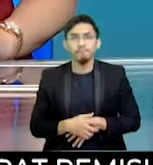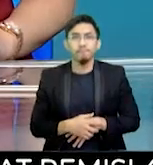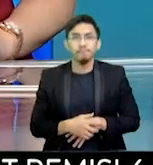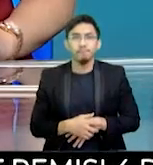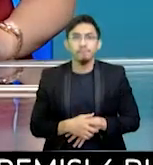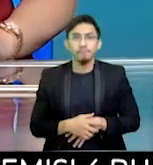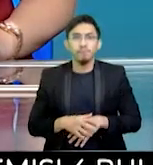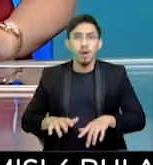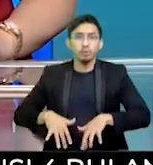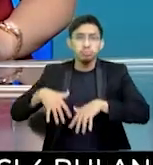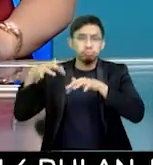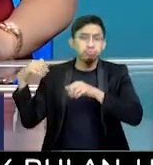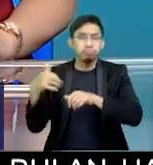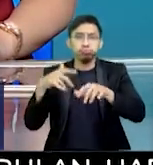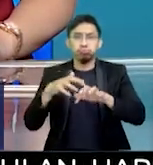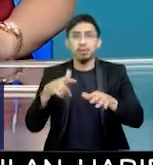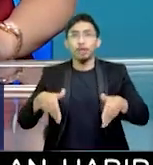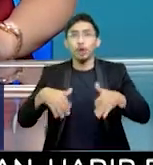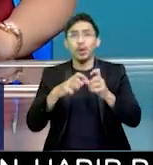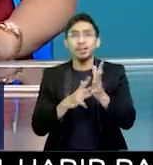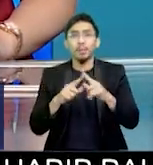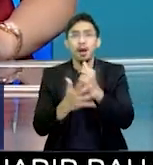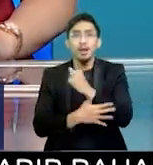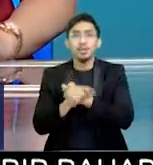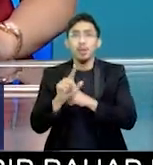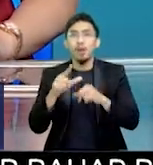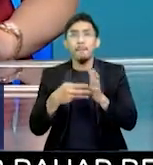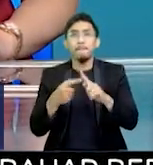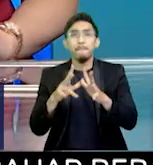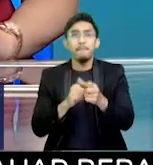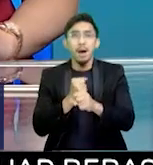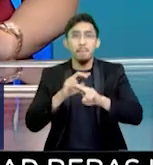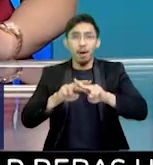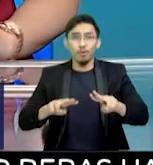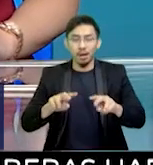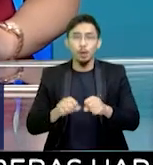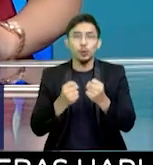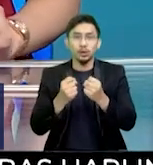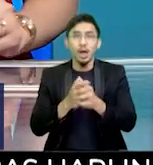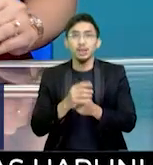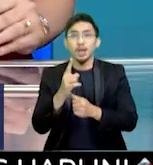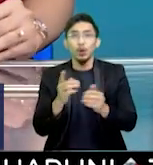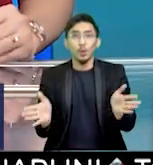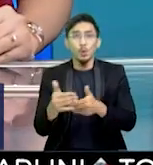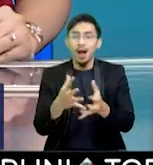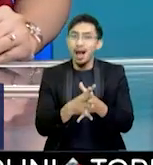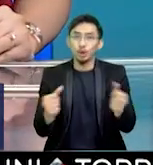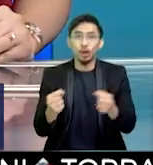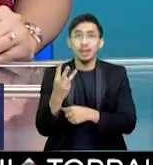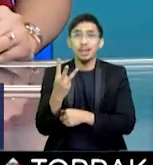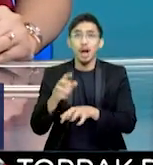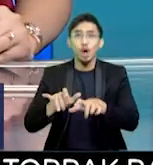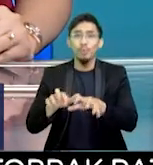Banjir bandang menerjang dan merusak bangunan di SMA Negeri 1 Lembang, Kabupaten Bandung Barat, Jawa Barat. Satu ruangan hancur dan